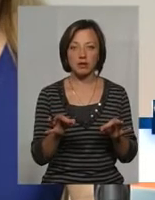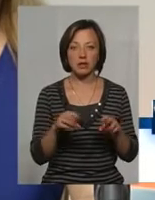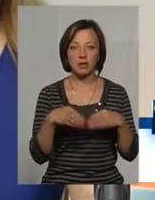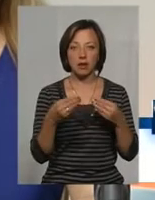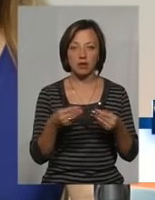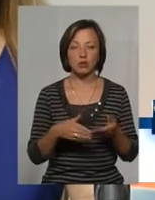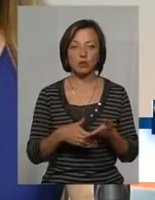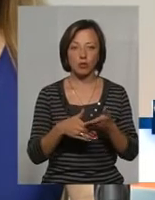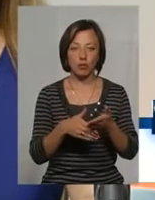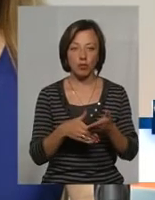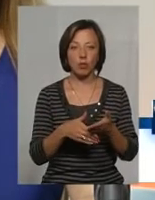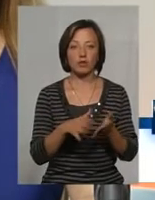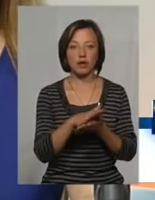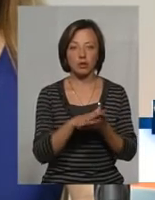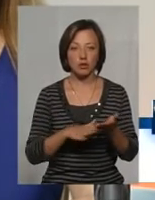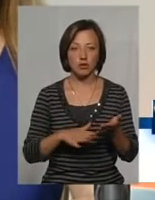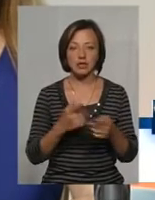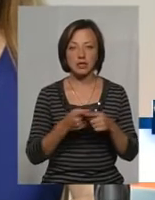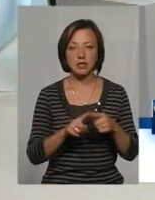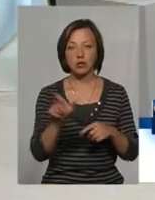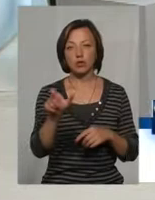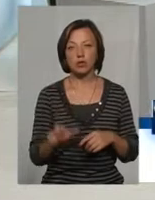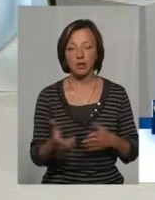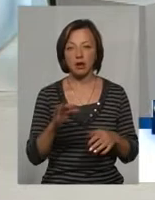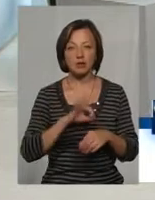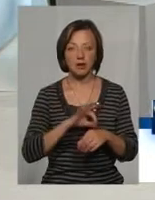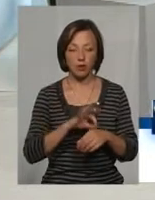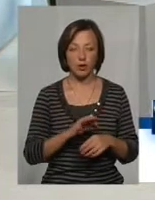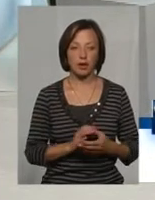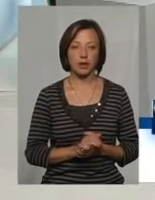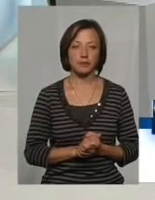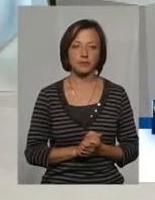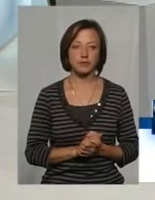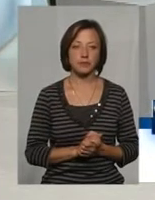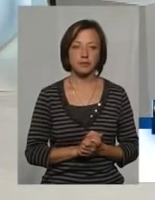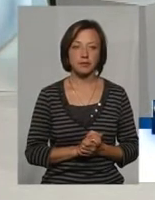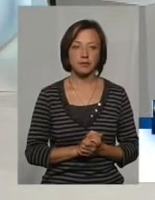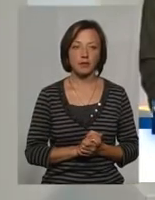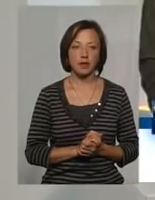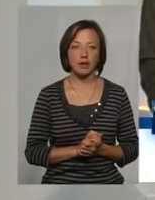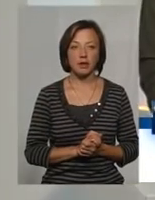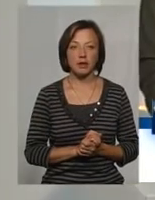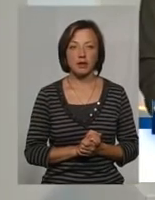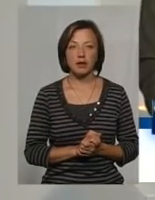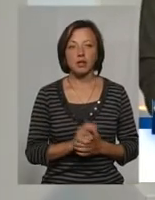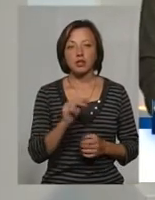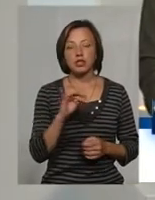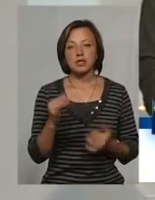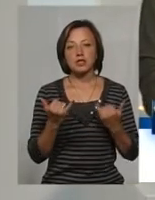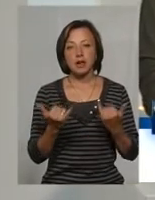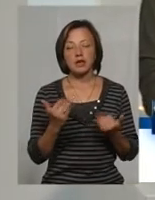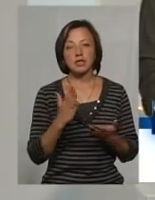надати допомогу вже в дальнішому цій людині, яка захворіла. Дякую, пані Ларисо. Скажіть, а чи зараз